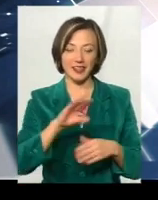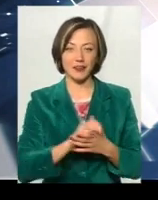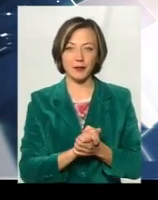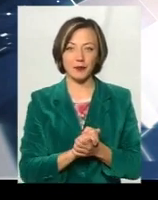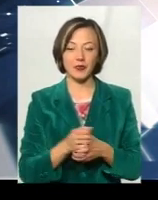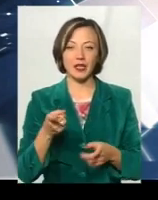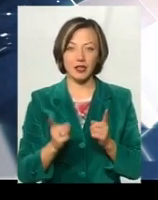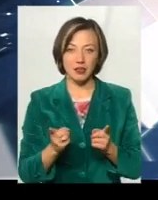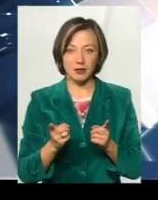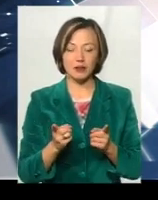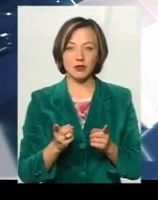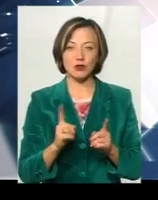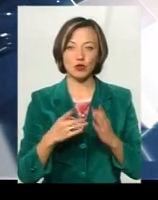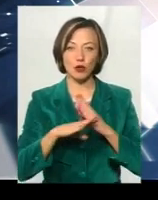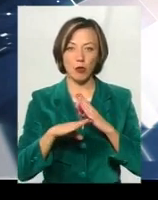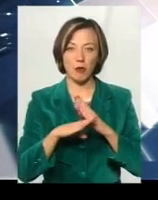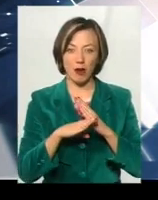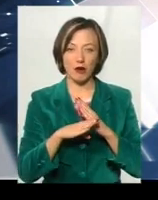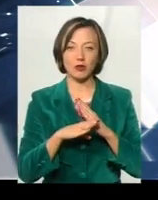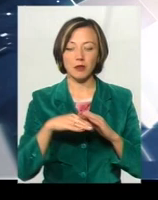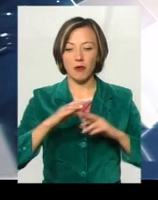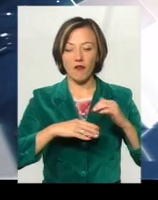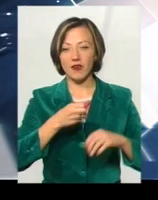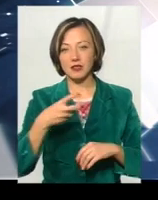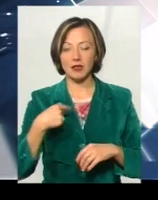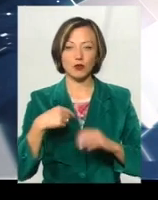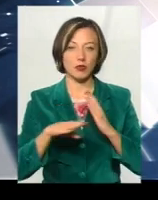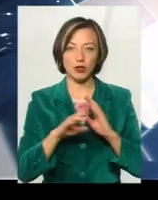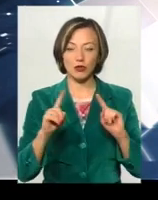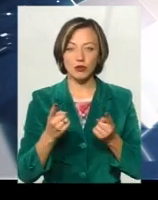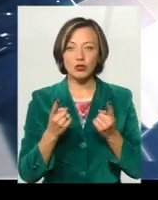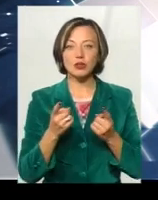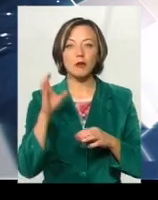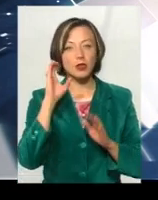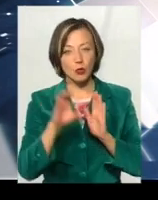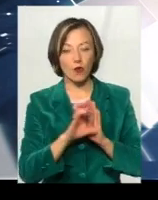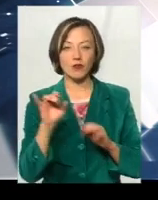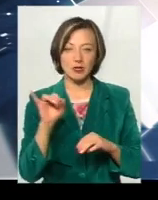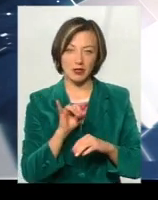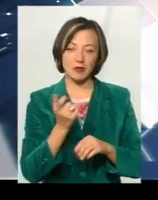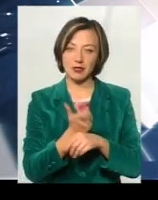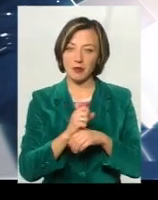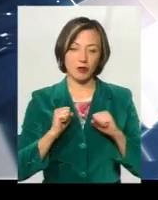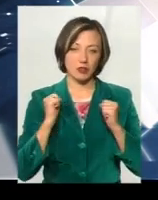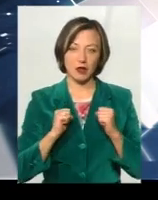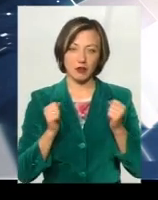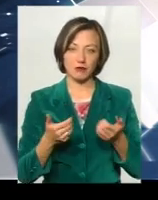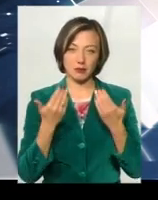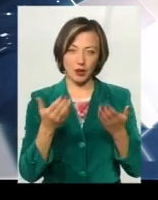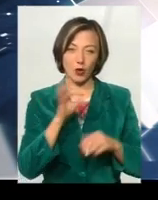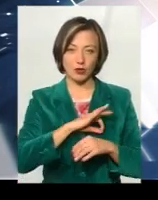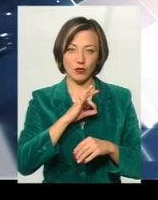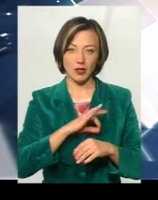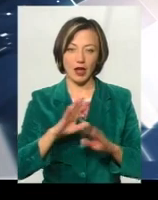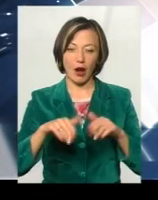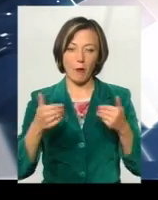Вони дійсно професійні, вони нам дуже допомагають. Я дуже до них прислуховуюся і максимально стараємося їхніми